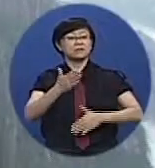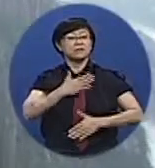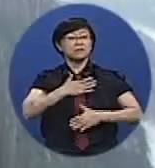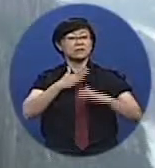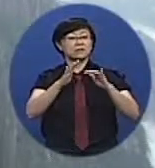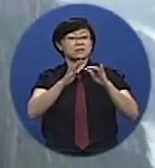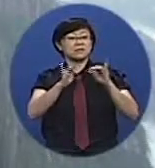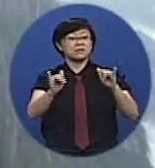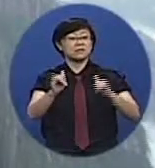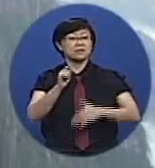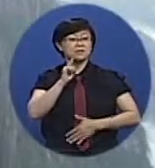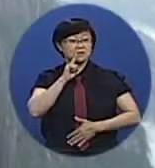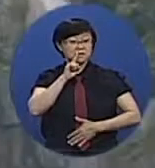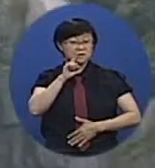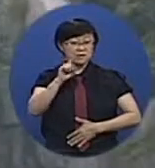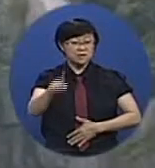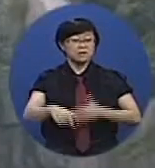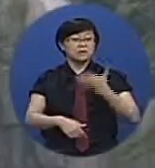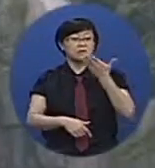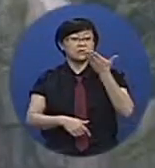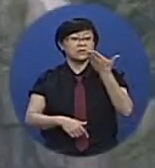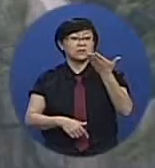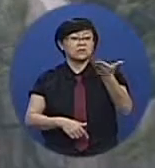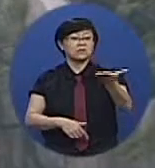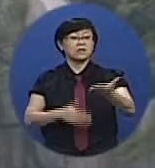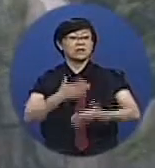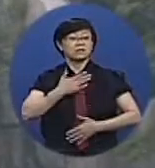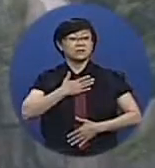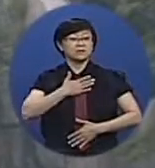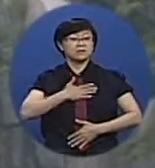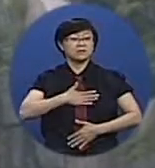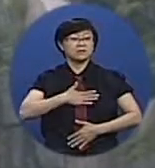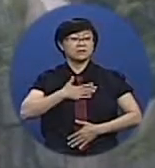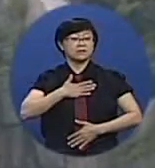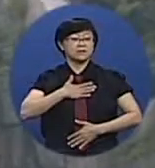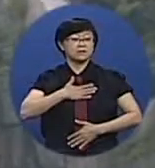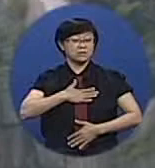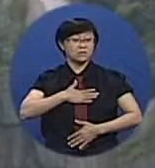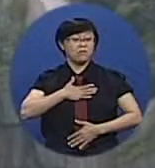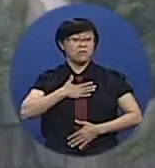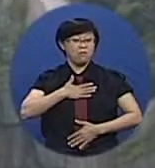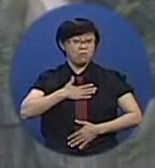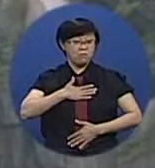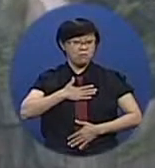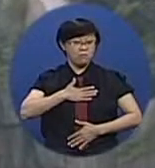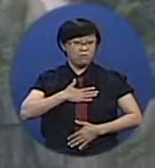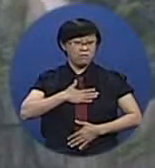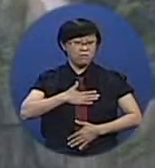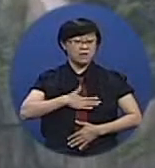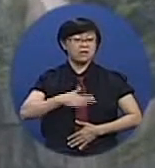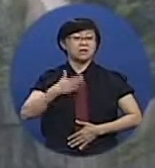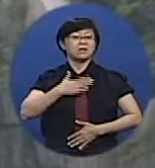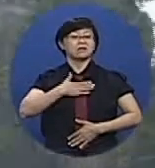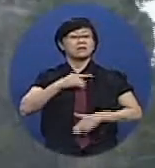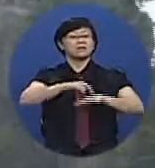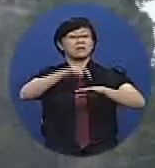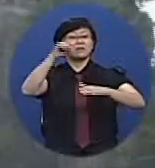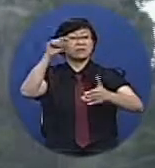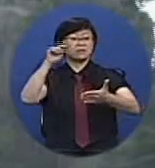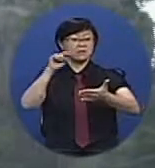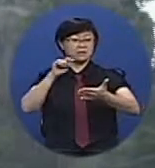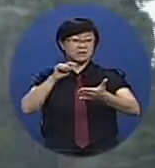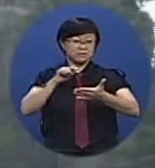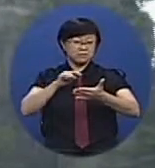사랑하는 나의 사람아 너는 아니 워워워 이런